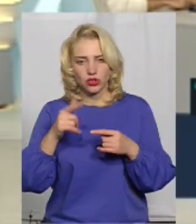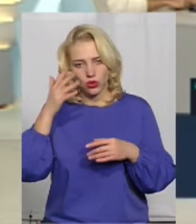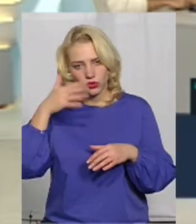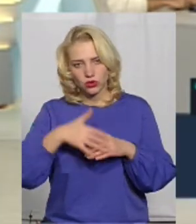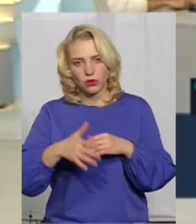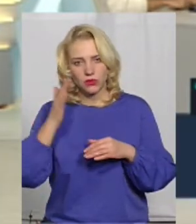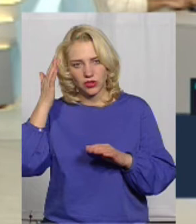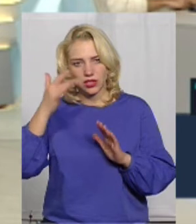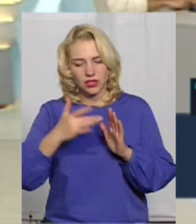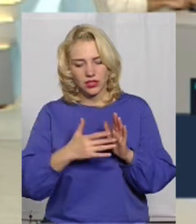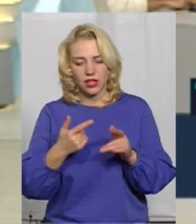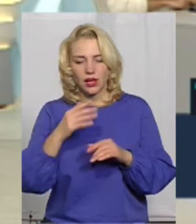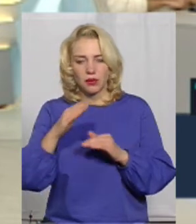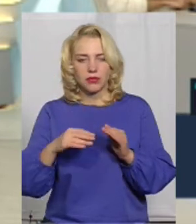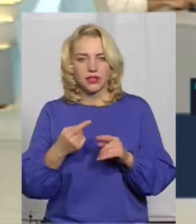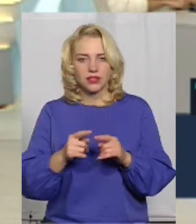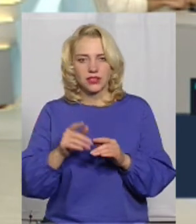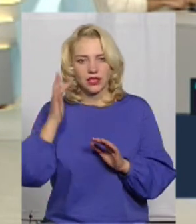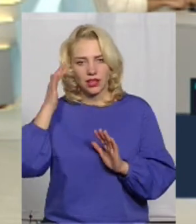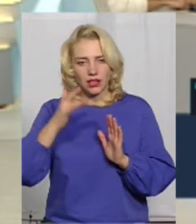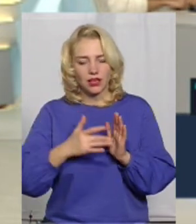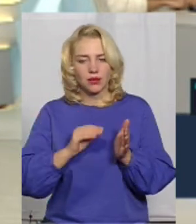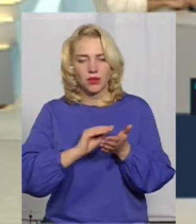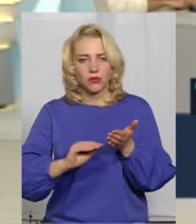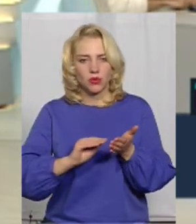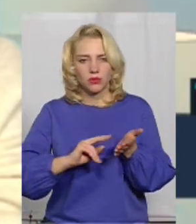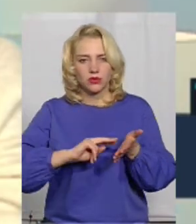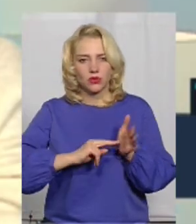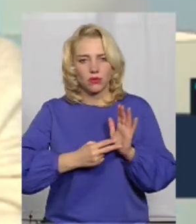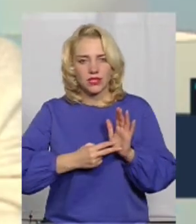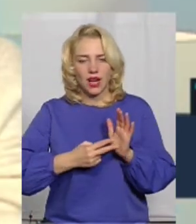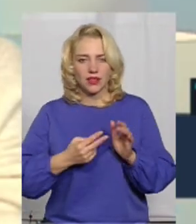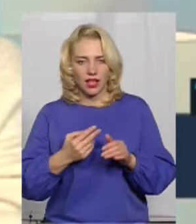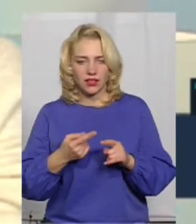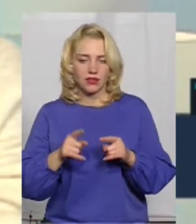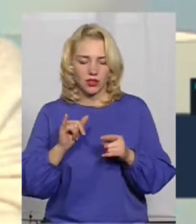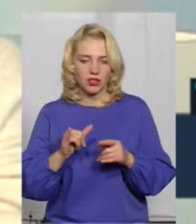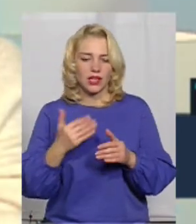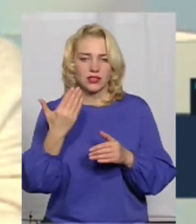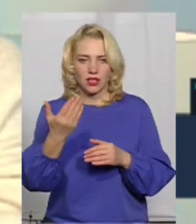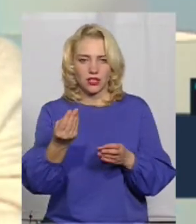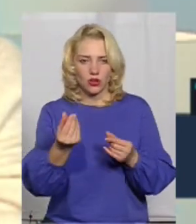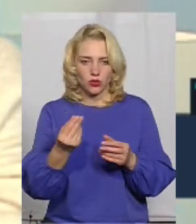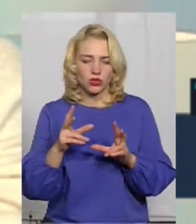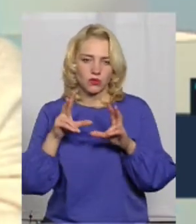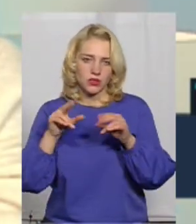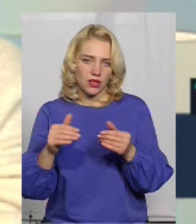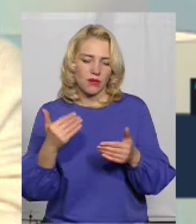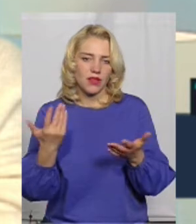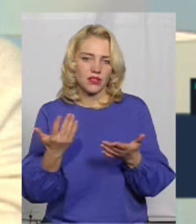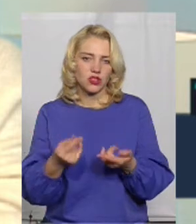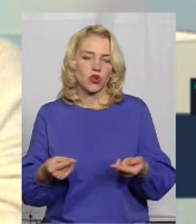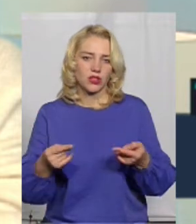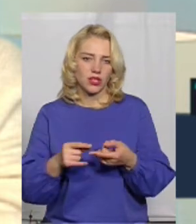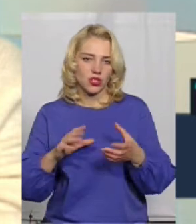ми прописуємо стратегію і намагаємося запропонувати, що можна реалізувати, тобто за їхні гроші пообіцяти їм якийсь конкретний результат. А